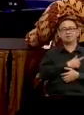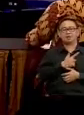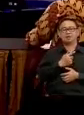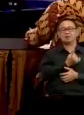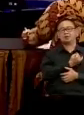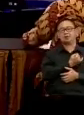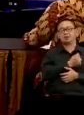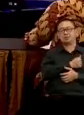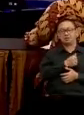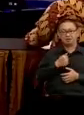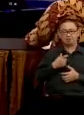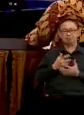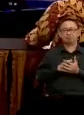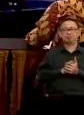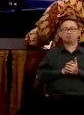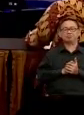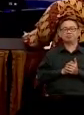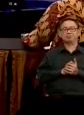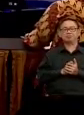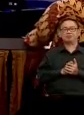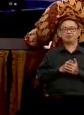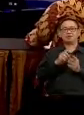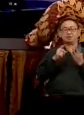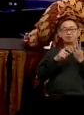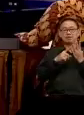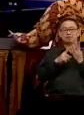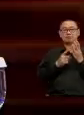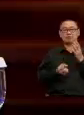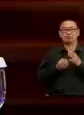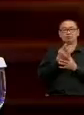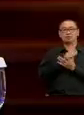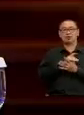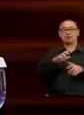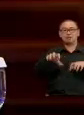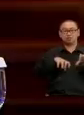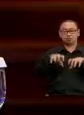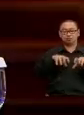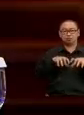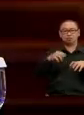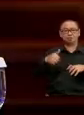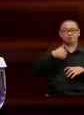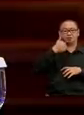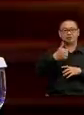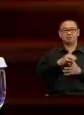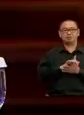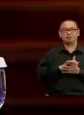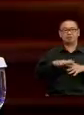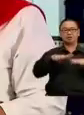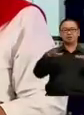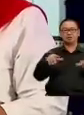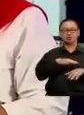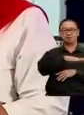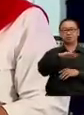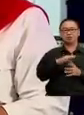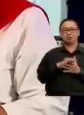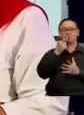bidang pendidikan dapat kami uraikan, untuk paslon Hendy kita ini menyampaikan atau sudah membocorkan sedikit apa yang akan menjadi